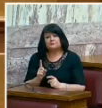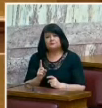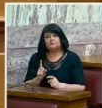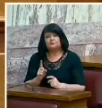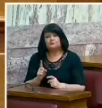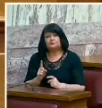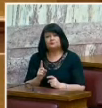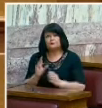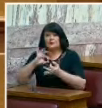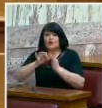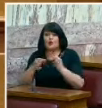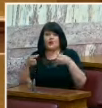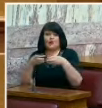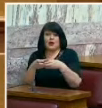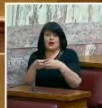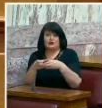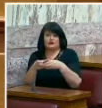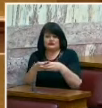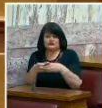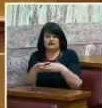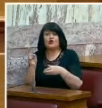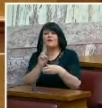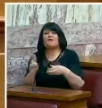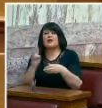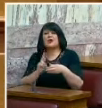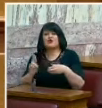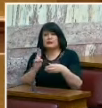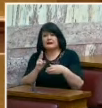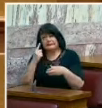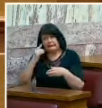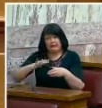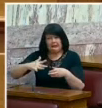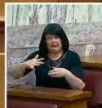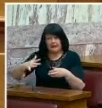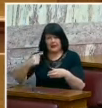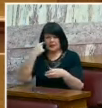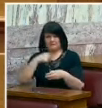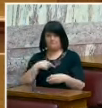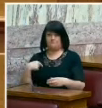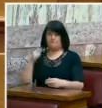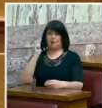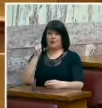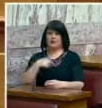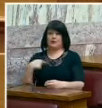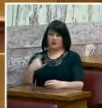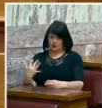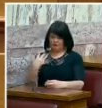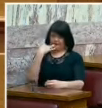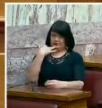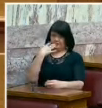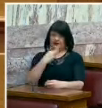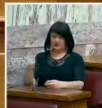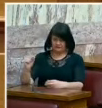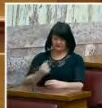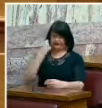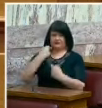οργάνωση στοχοποιεί με αυτόν τον τρόπο ή με υπονοούμενα ένα πολιτικό αρχηγό. Το μεγαλύτερο πρόβλημα, κύριε